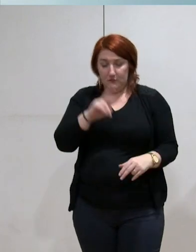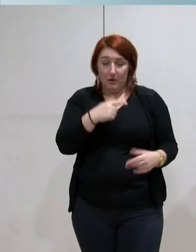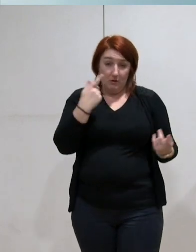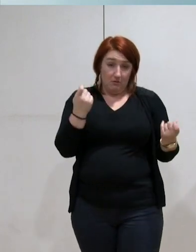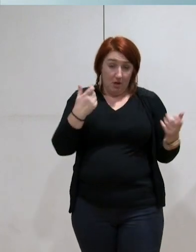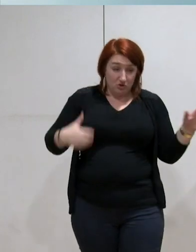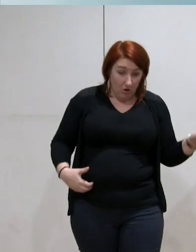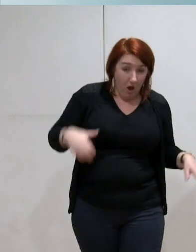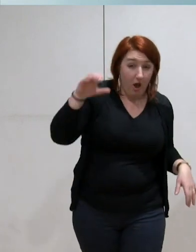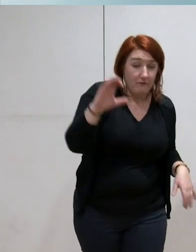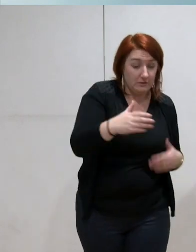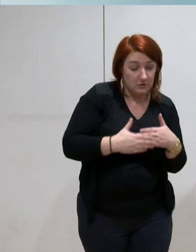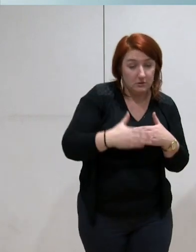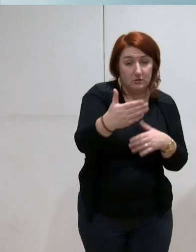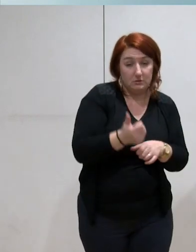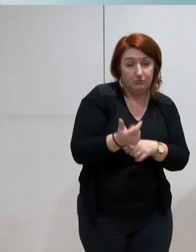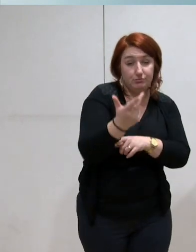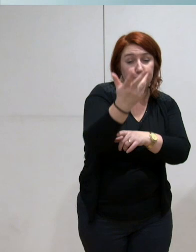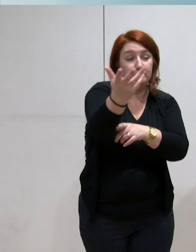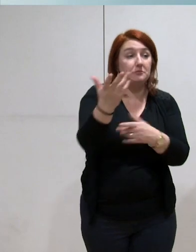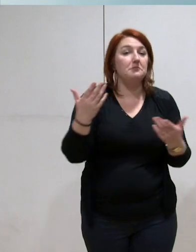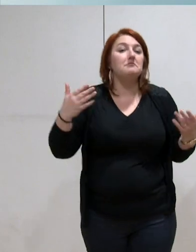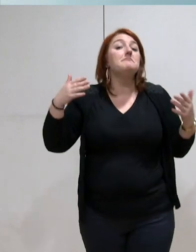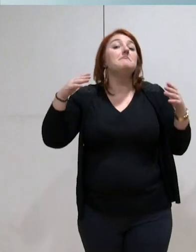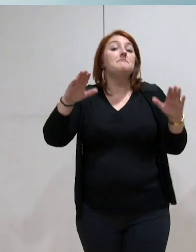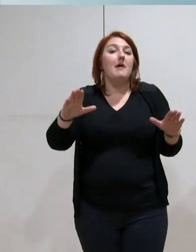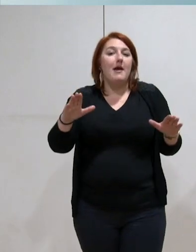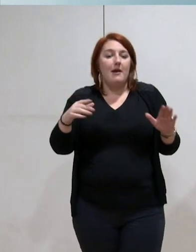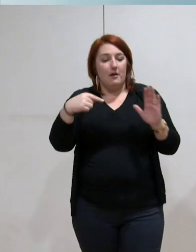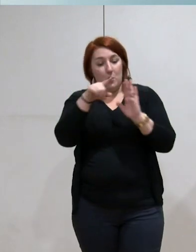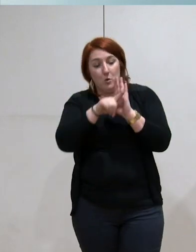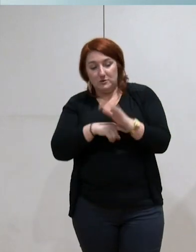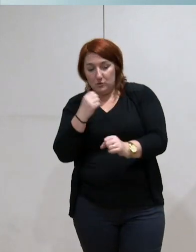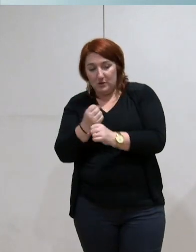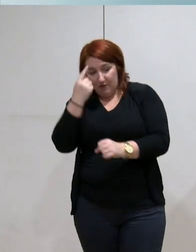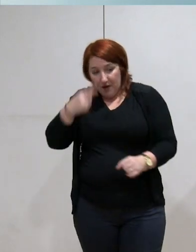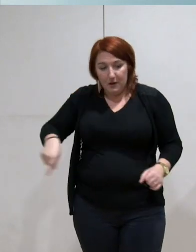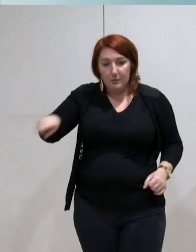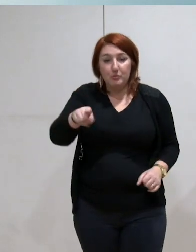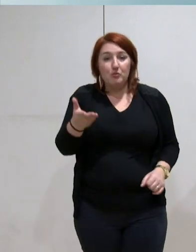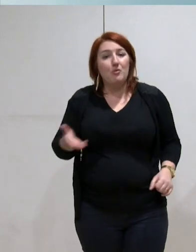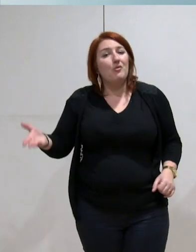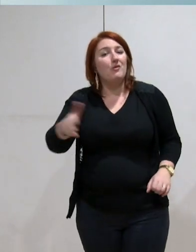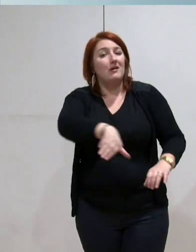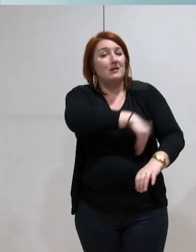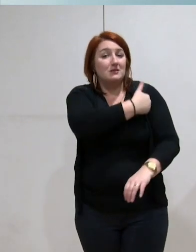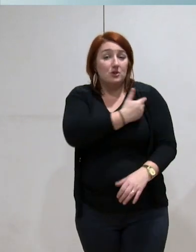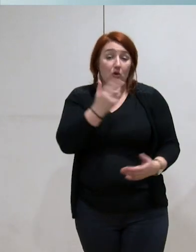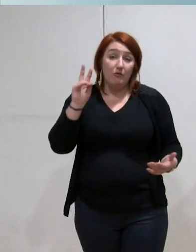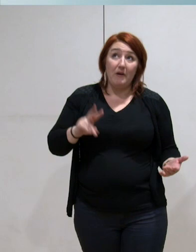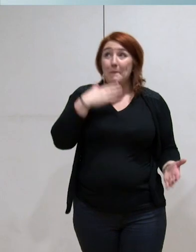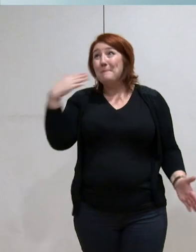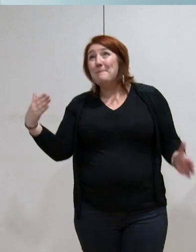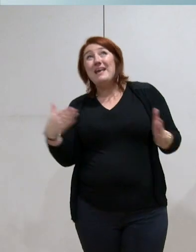investissements dans les années à venir sans avoir en terme de conditions de travail pour nos de nos agents les les